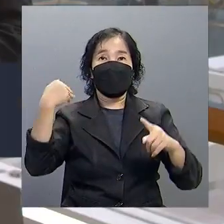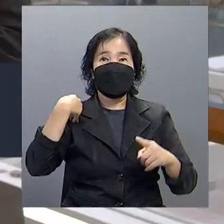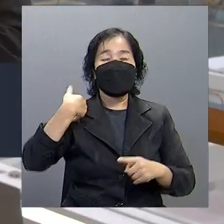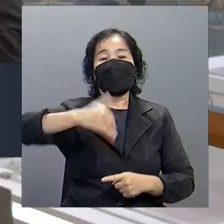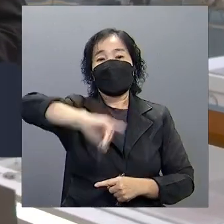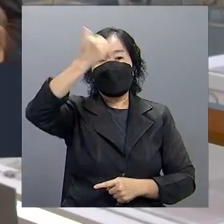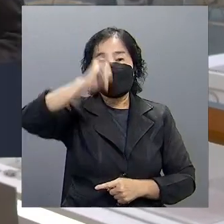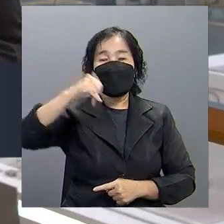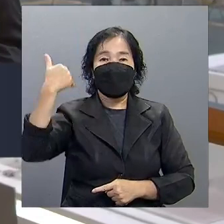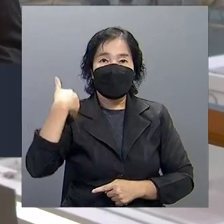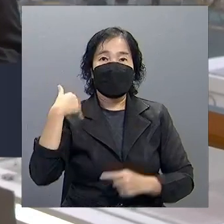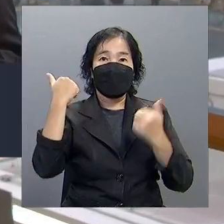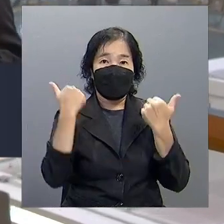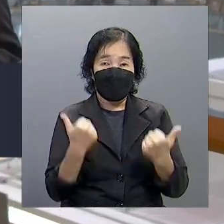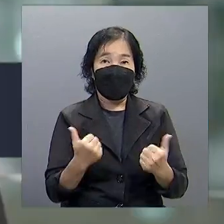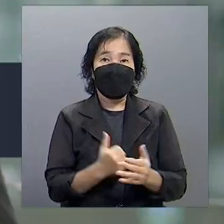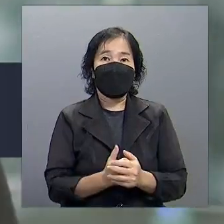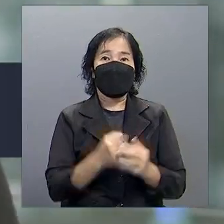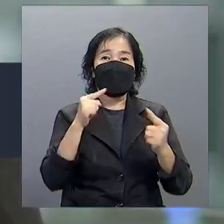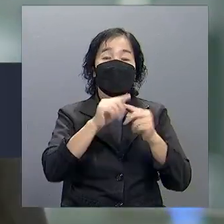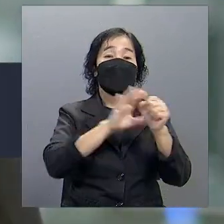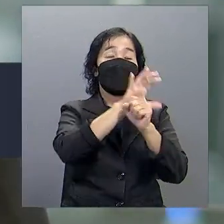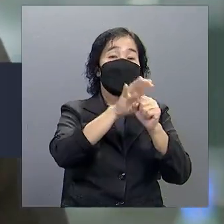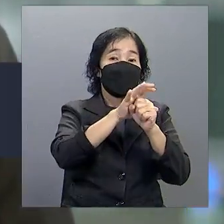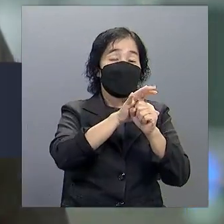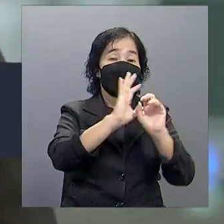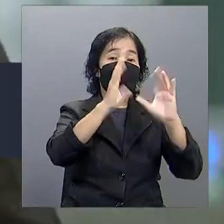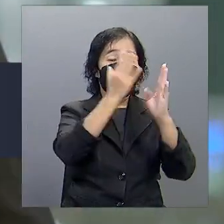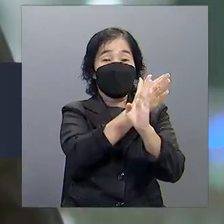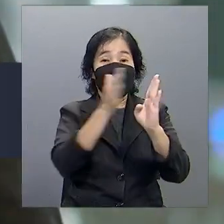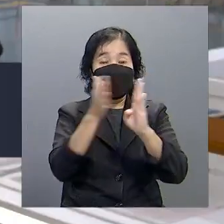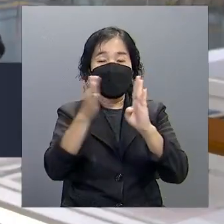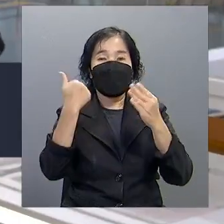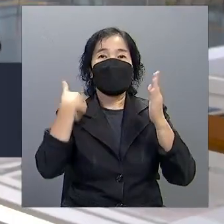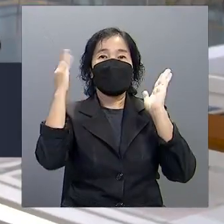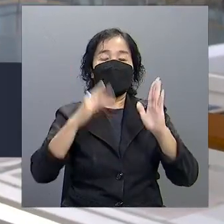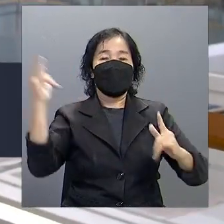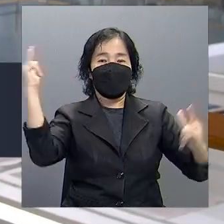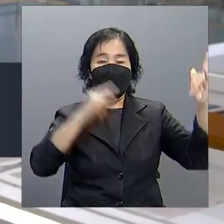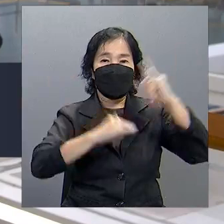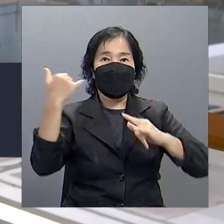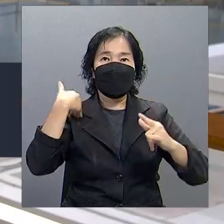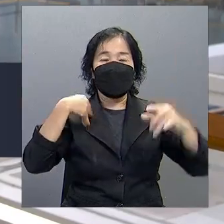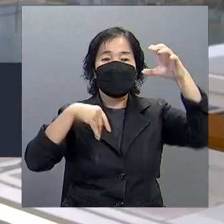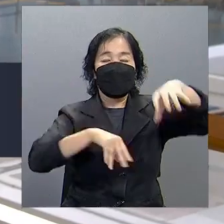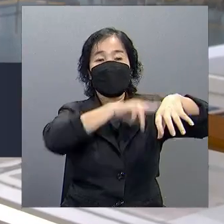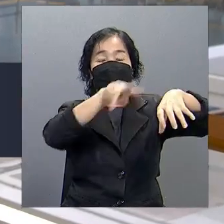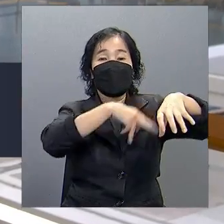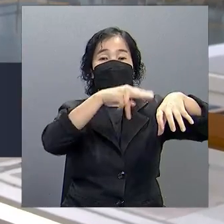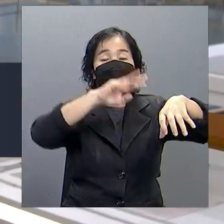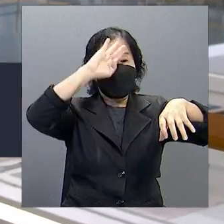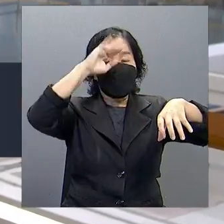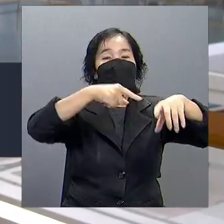บันนี้ตั้งแต่ในช่วงสถานการณ์โควิดที่ผ่านมาทุกคนต้องผ่านการคัดกรองจากด่านควบคุมโรคก่อนที่จะไปสู่ประการต่อไป เพราะฉะนั้น